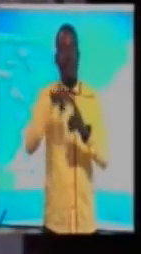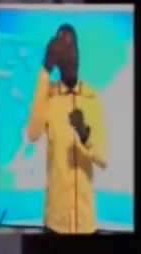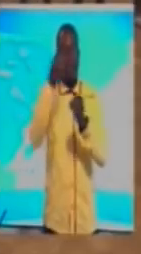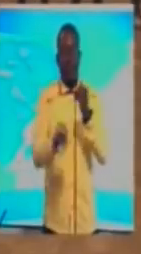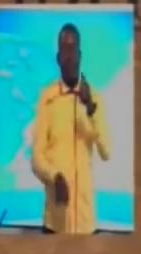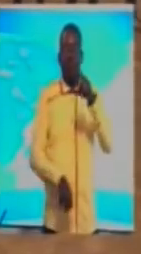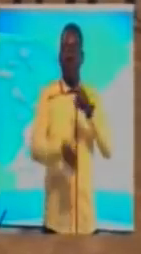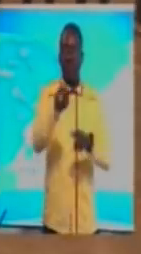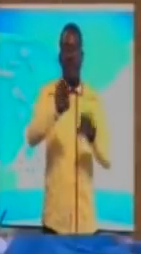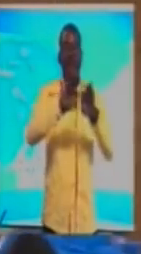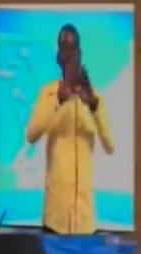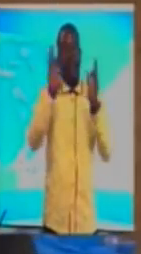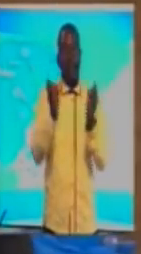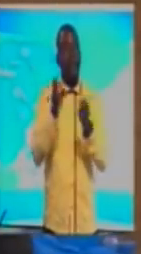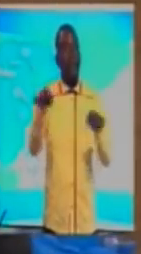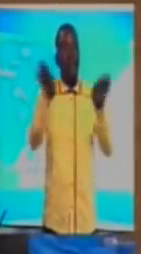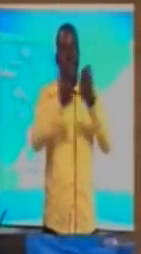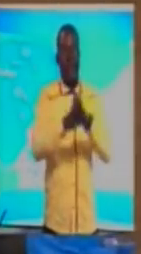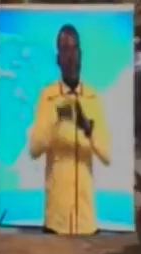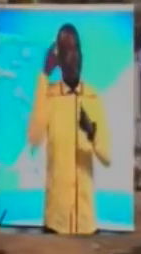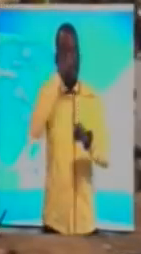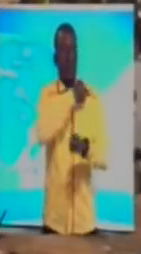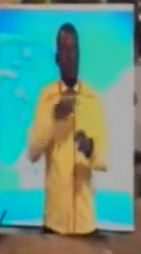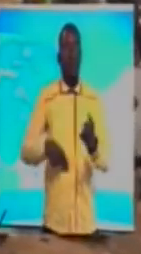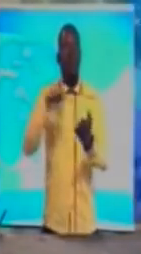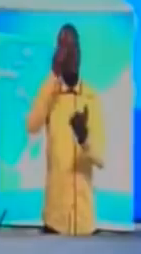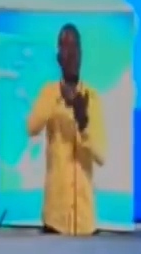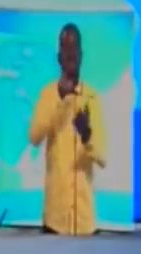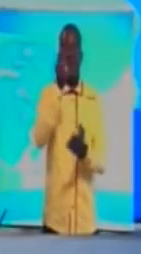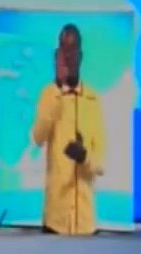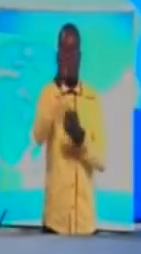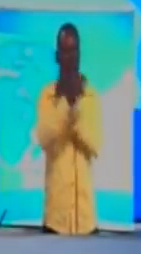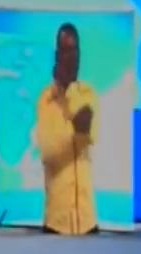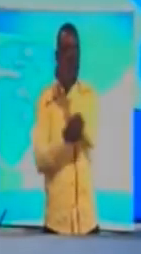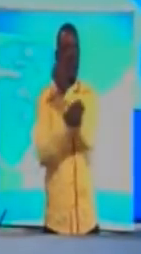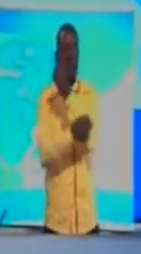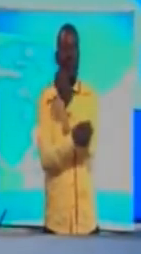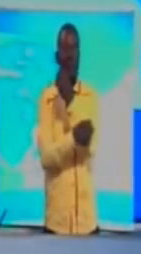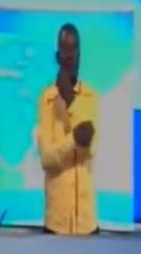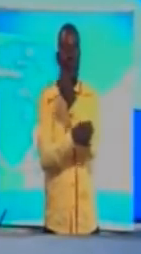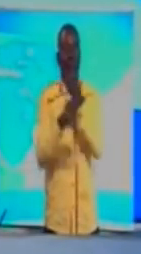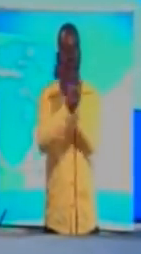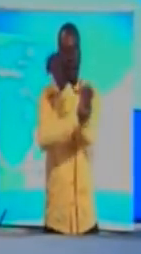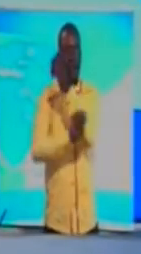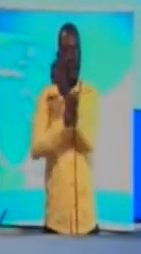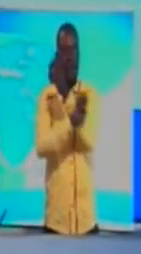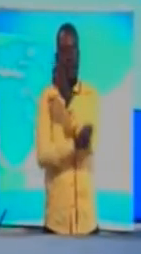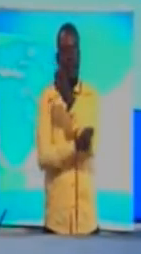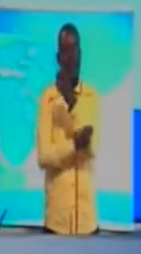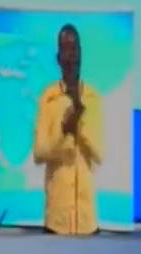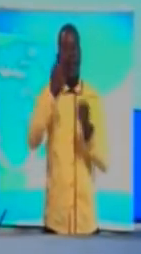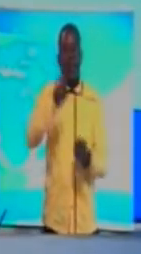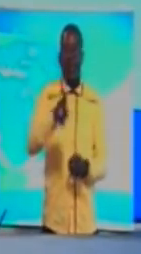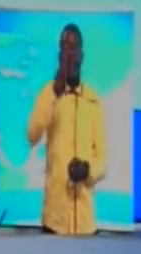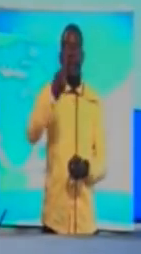tournoi qui ont clos en beauté le Nabaska 2019 à Tenkodogo. Actualité à l'étranger, l'ex-PDG de